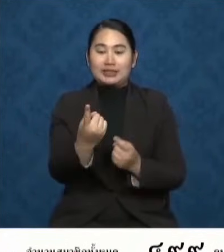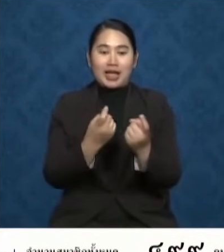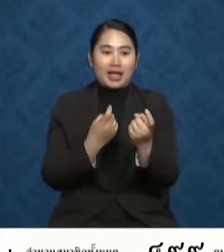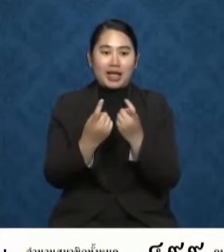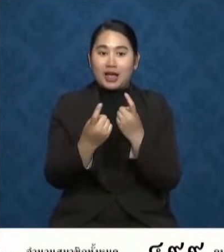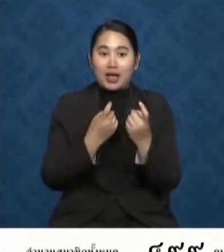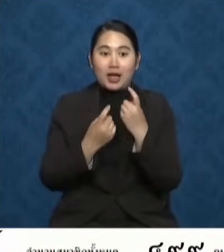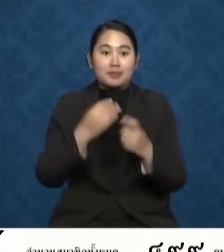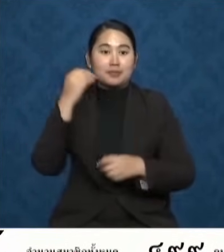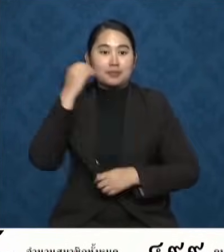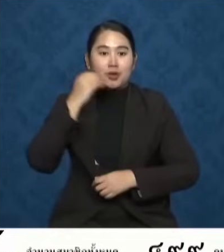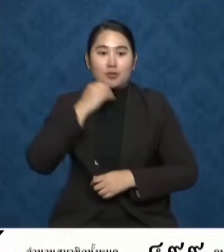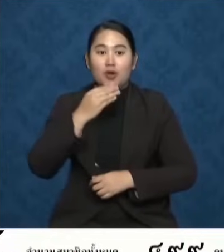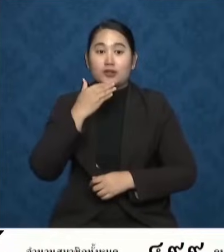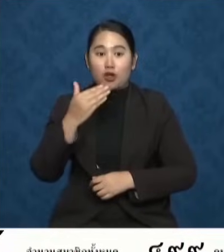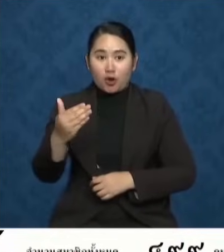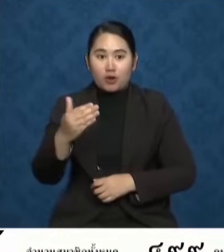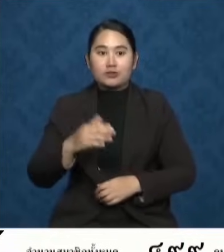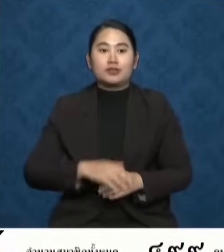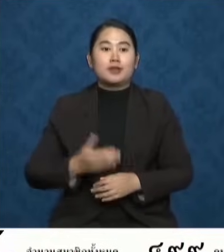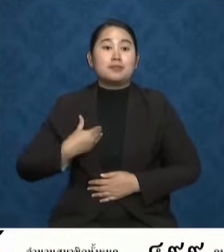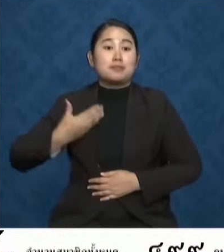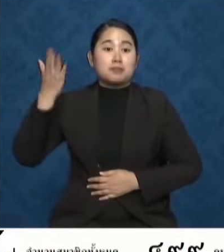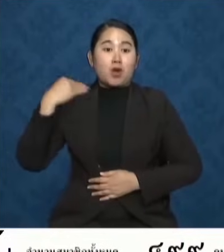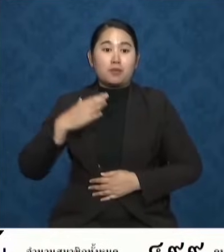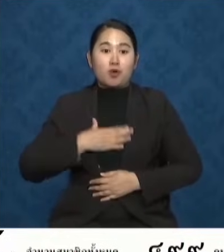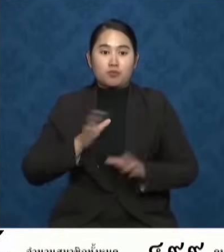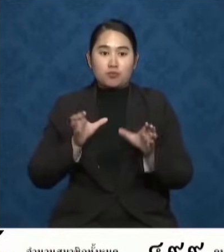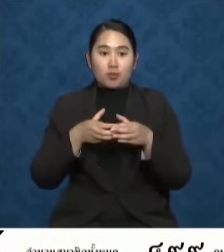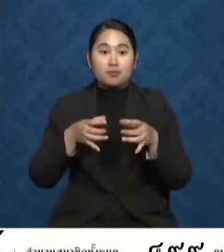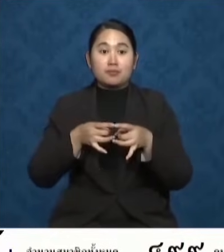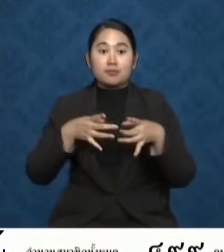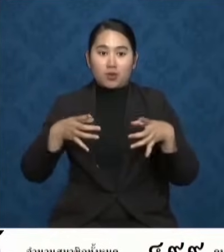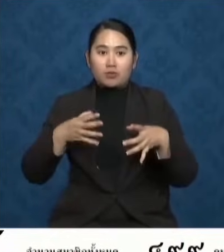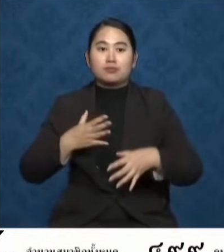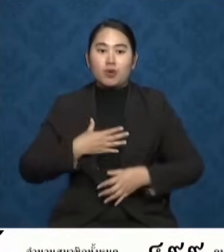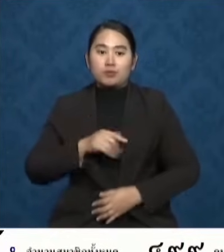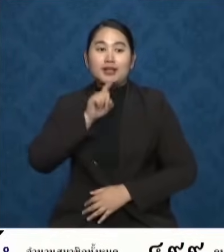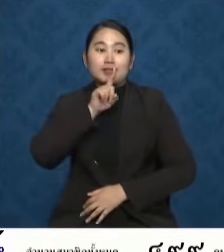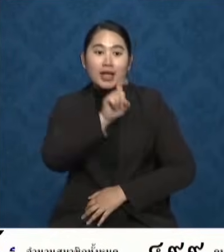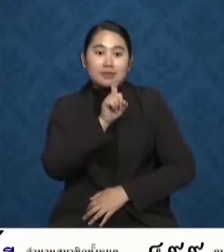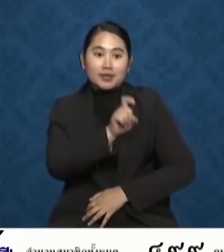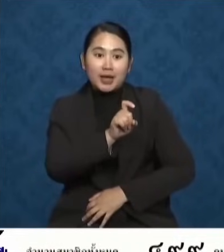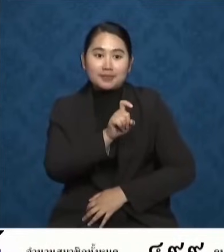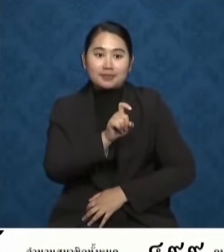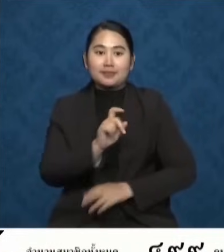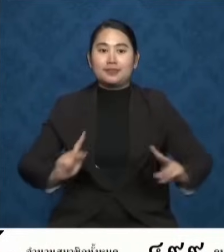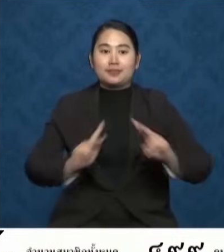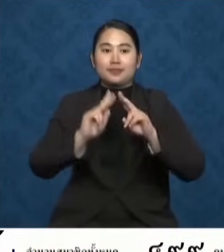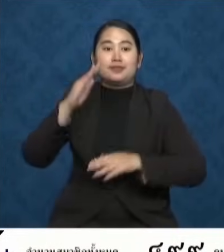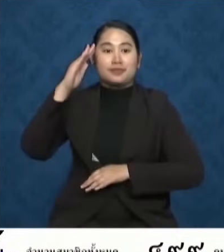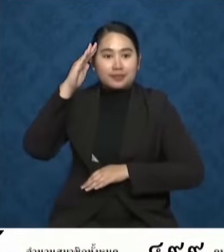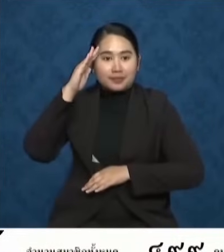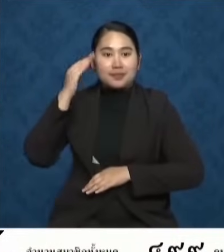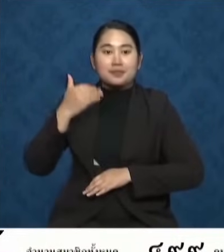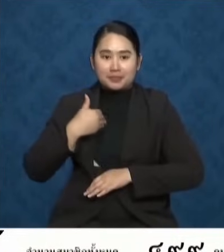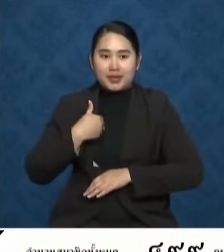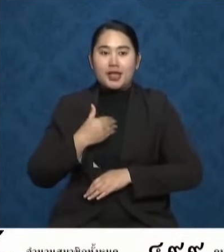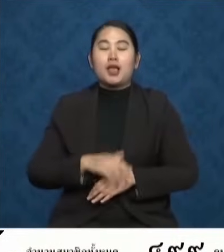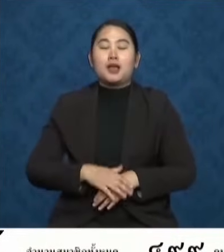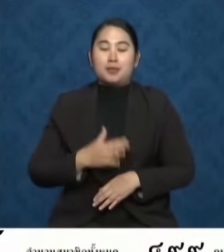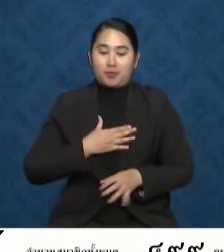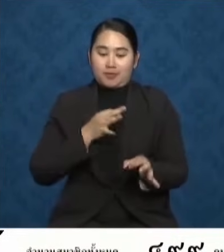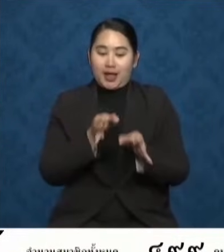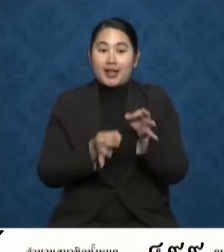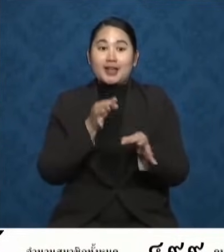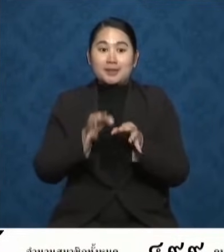อดรวมทั้งผมเองซึ่งในคราวเป็นฝ่ายค้านก็ได้ตั้งมาตลอดเพราะนั้นก็จะพยายามอธิบายในเวลาที่จำกัด